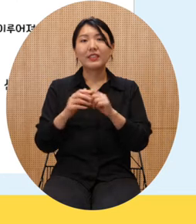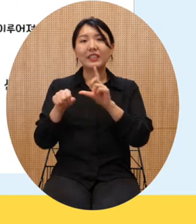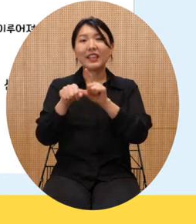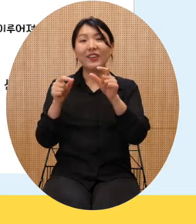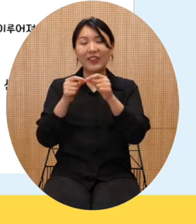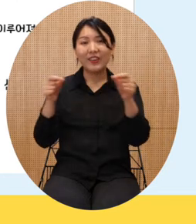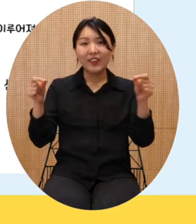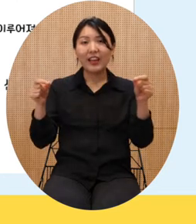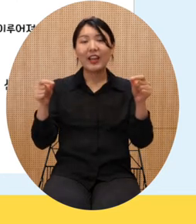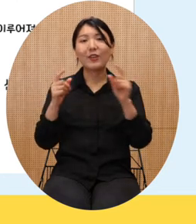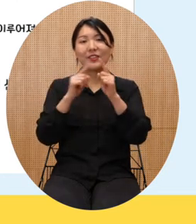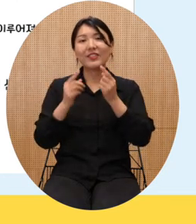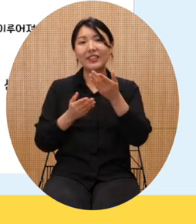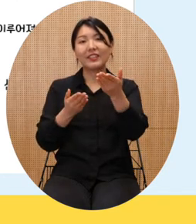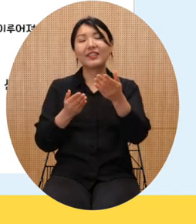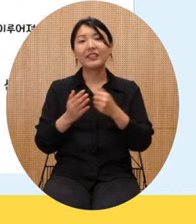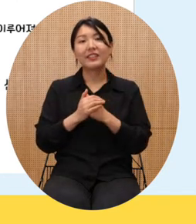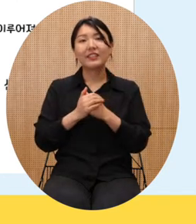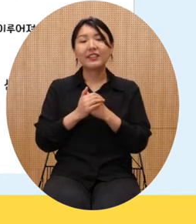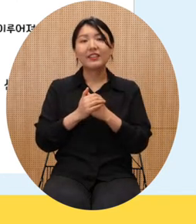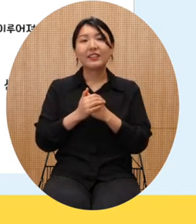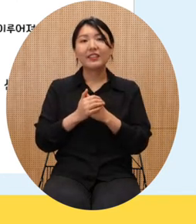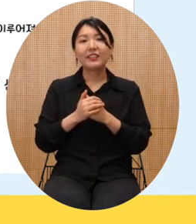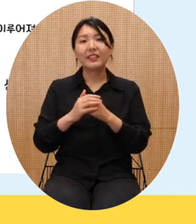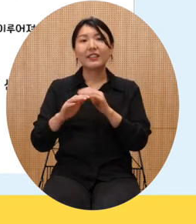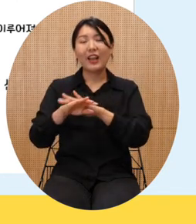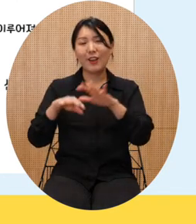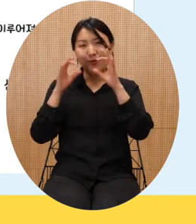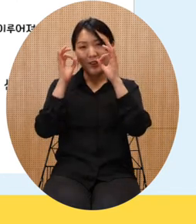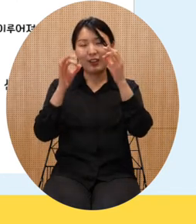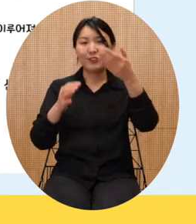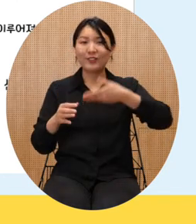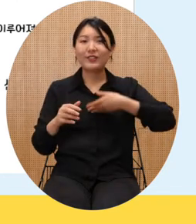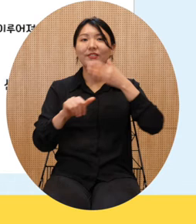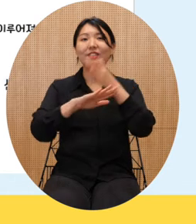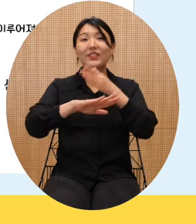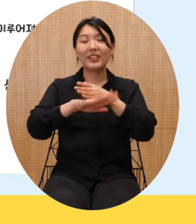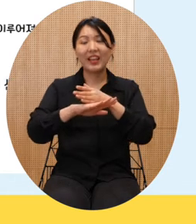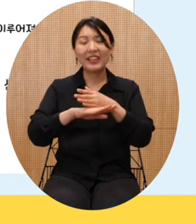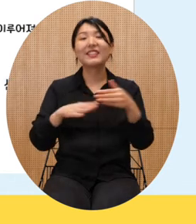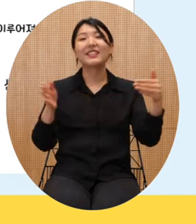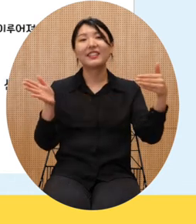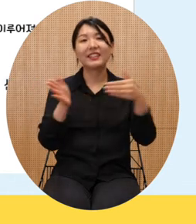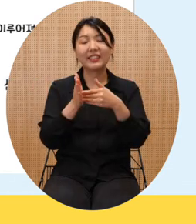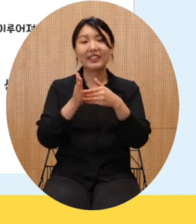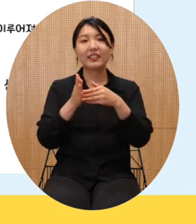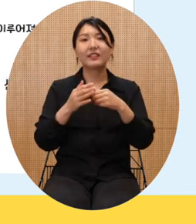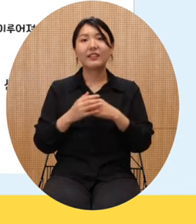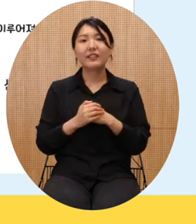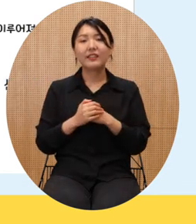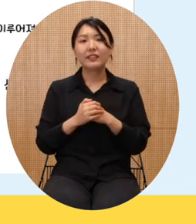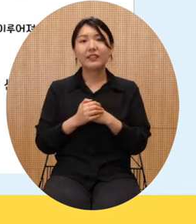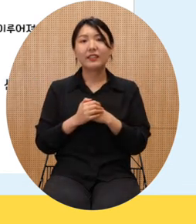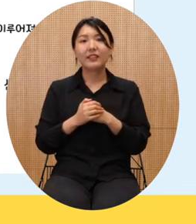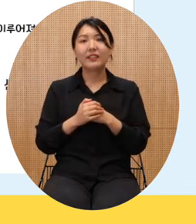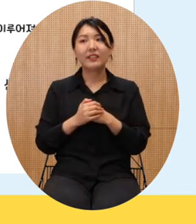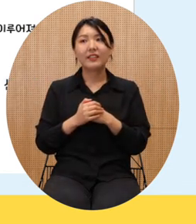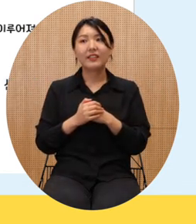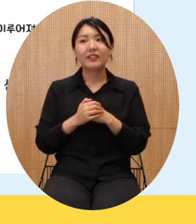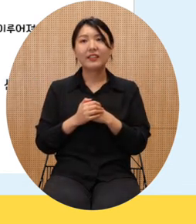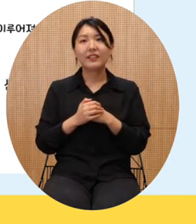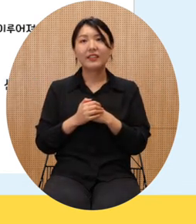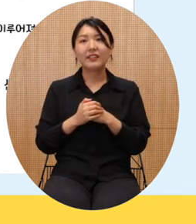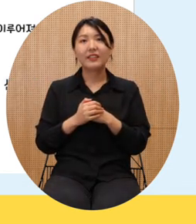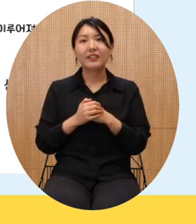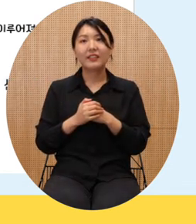정책 방향이라고 생각이 됩니다. 네, 굉장히 좀 긴 시간 동안 발제를 드렸는데요. 경청해 주셔서 감사합니다.